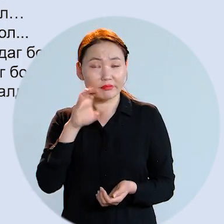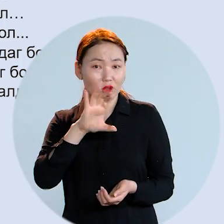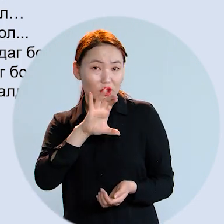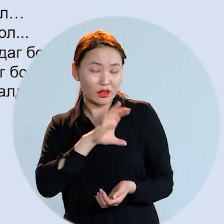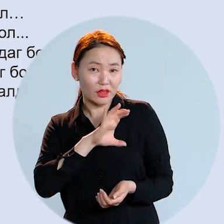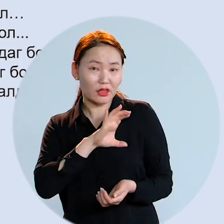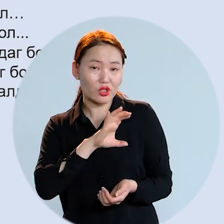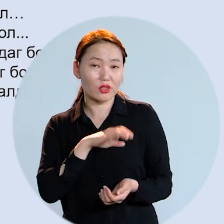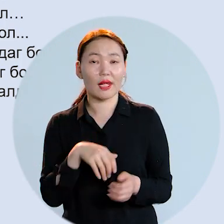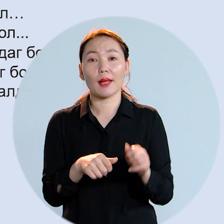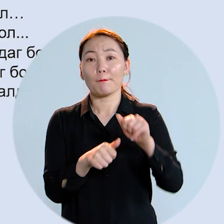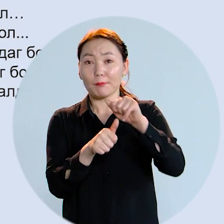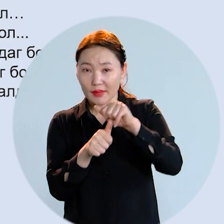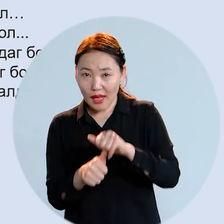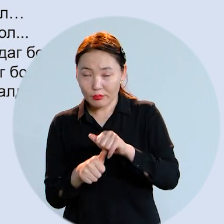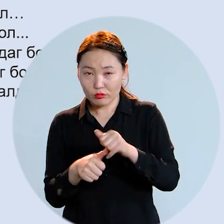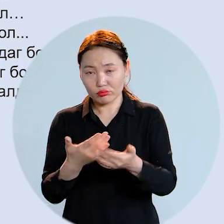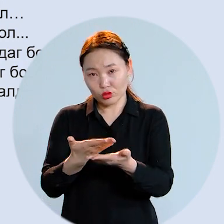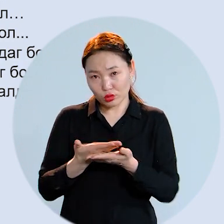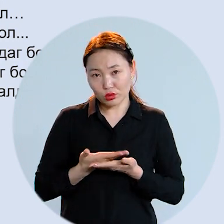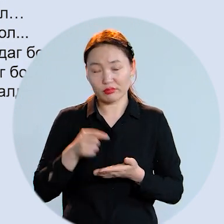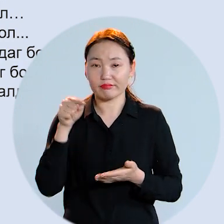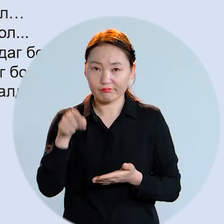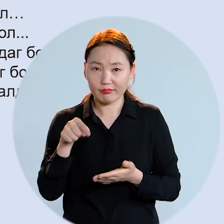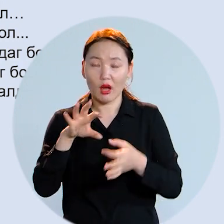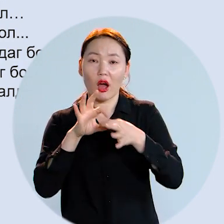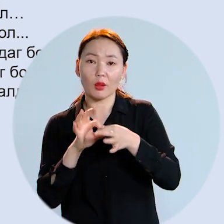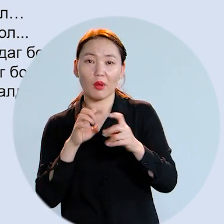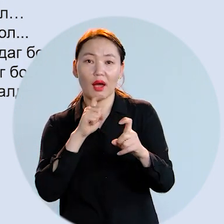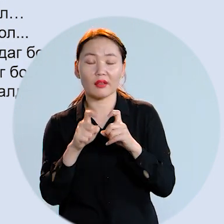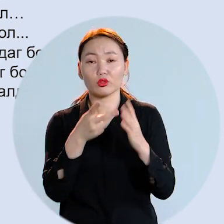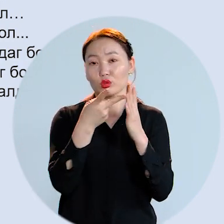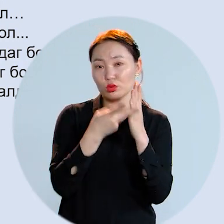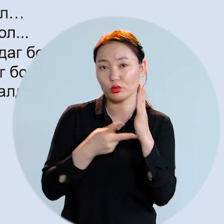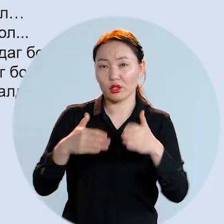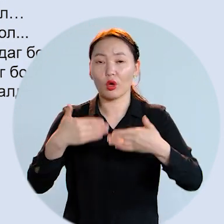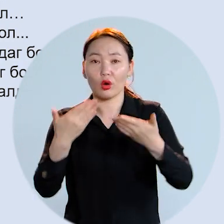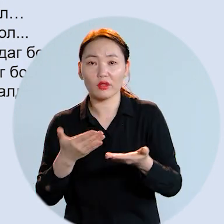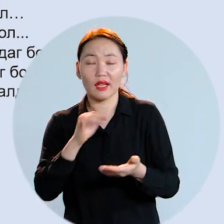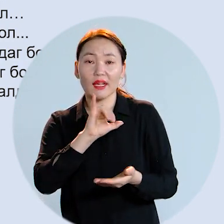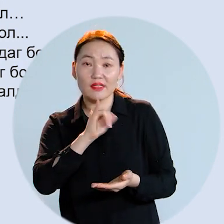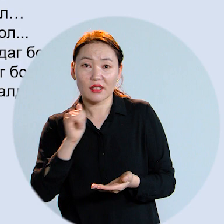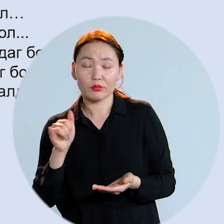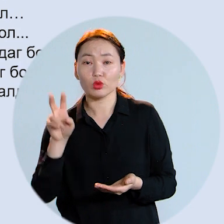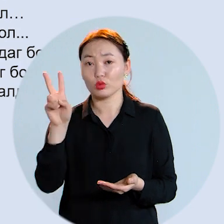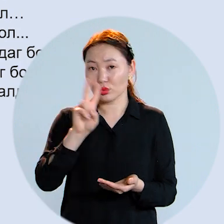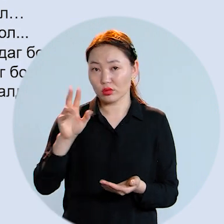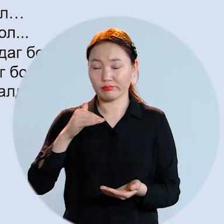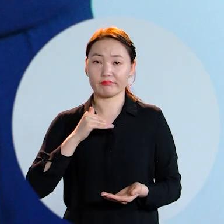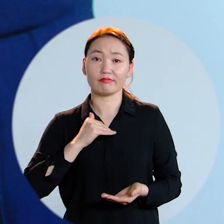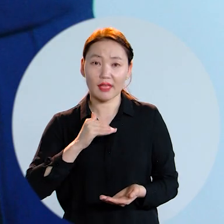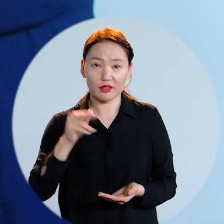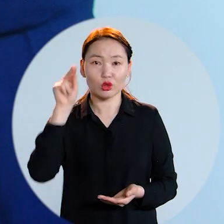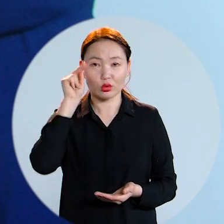шахалтыг үзүүлдэг бол энэ холбоо харилцаан дээр та үнэлгээ өгж зарим холбоо харилцаанаас одоо сурах хэрэгтэй болдог. За тэгэхээр эндээс